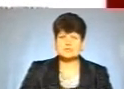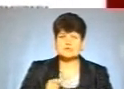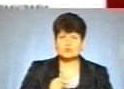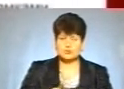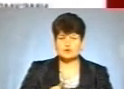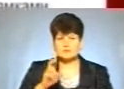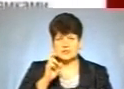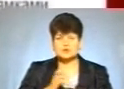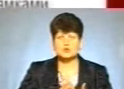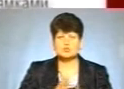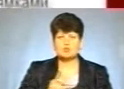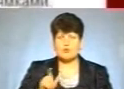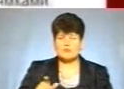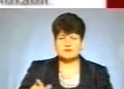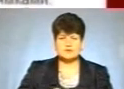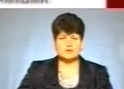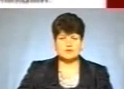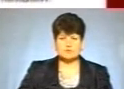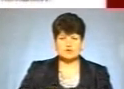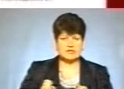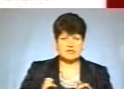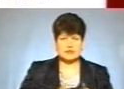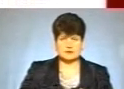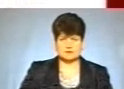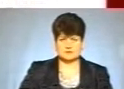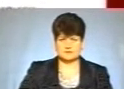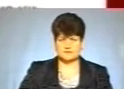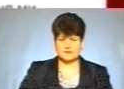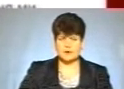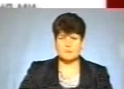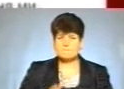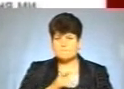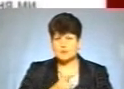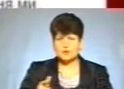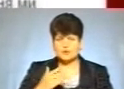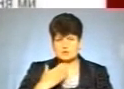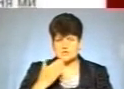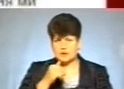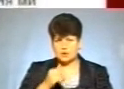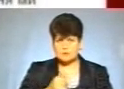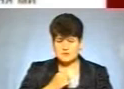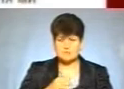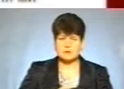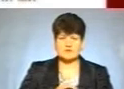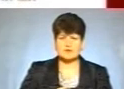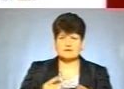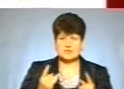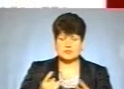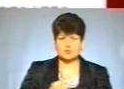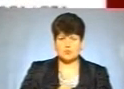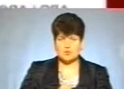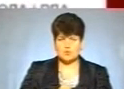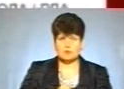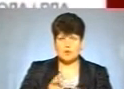щоб держслужбовці не були кинуті на призволяще. Протягом останнього місяця ми провели велику роботу